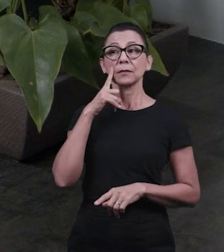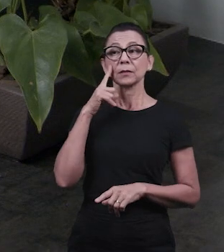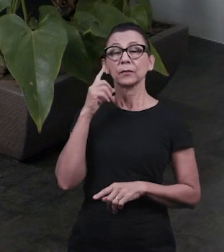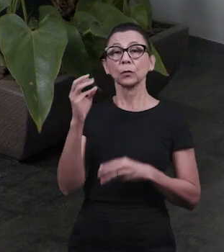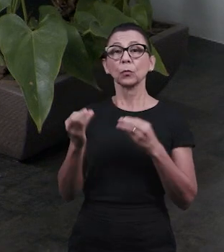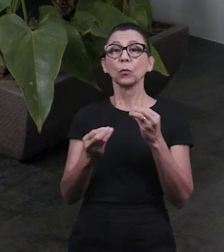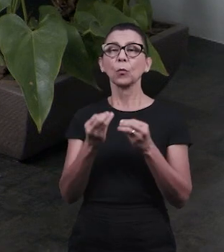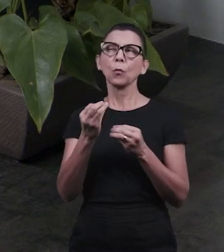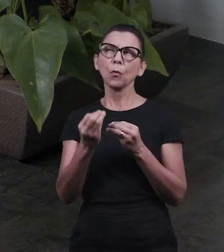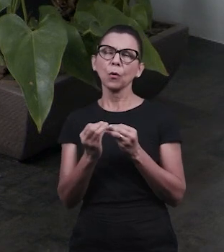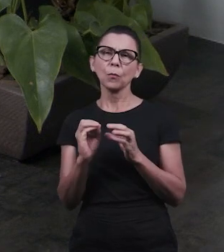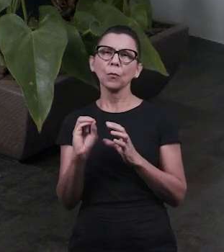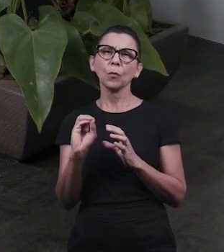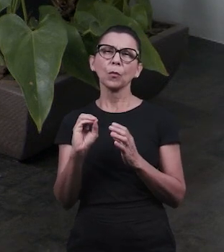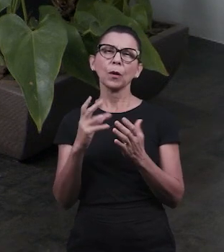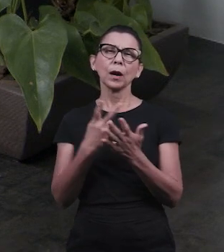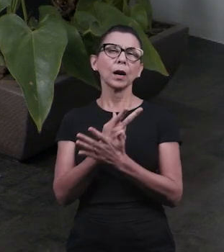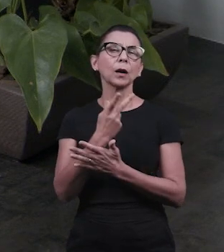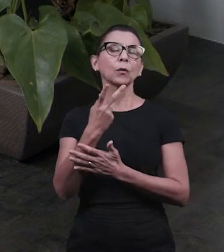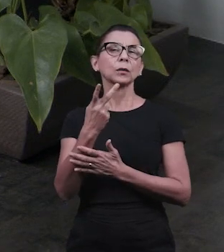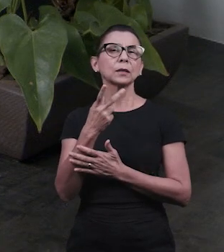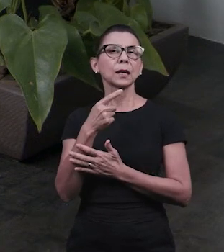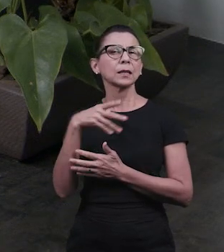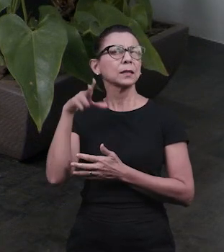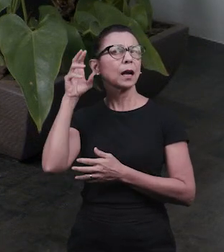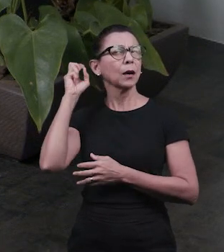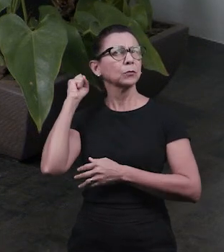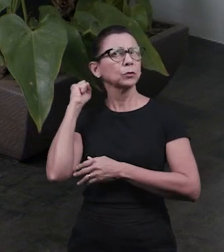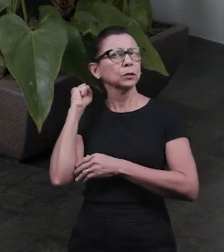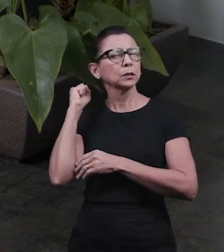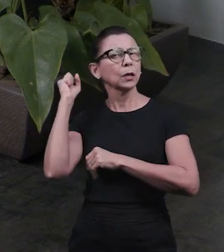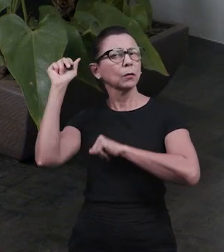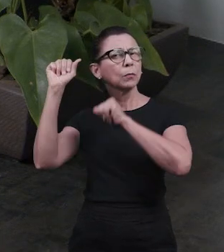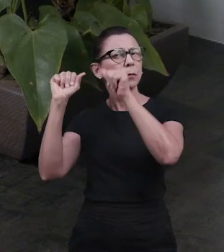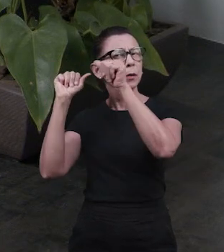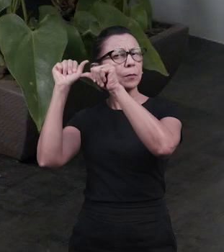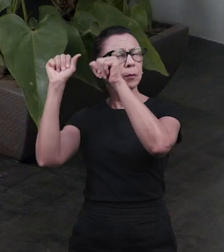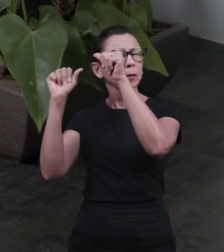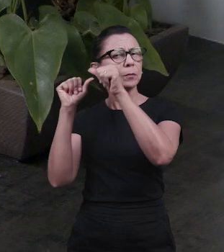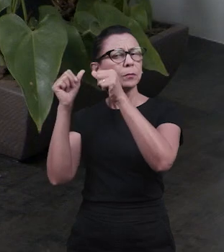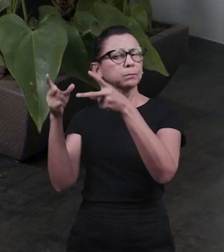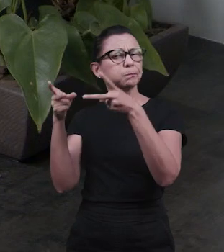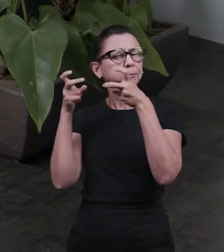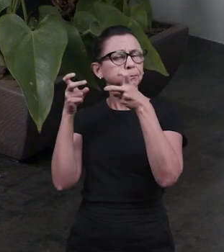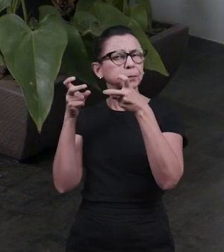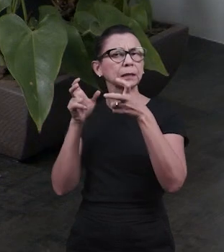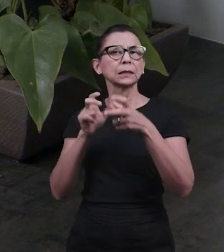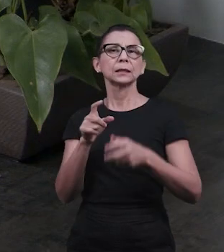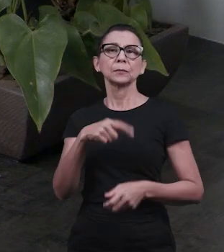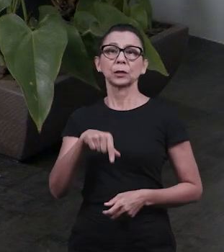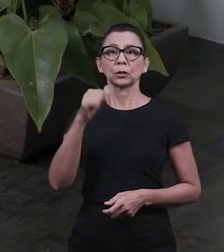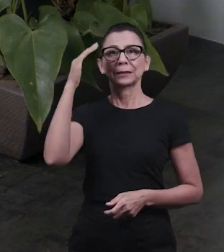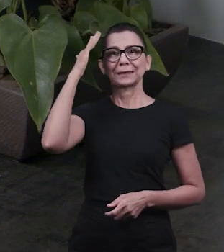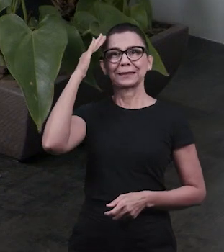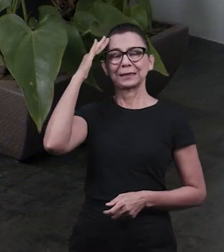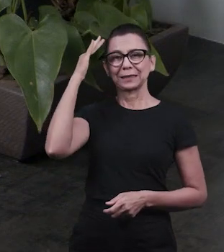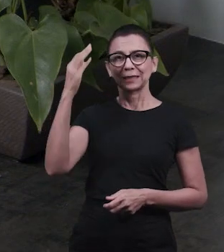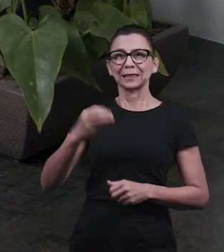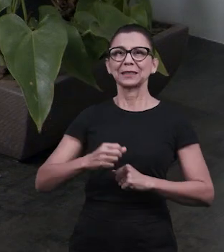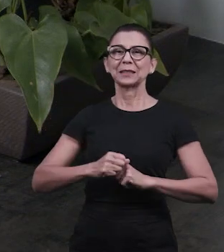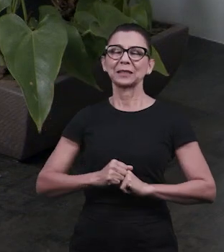рубрике «Работа с детьми, инвалидами» сестра Мария Мин поговорит о слуховом восприятии детей и также, как